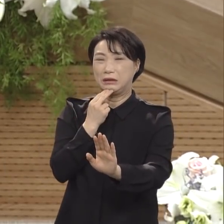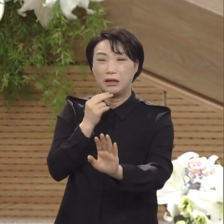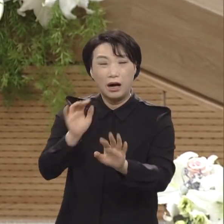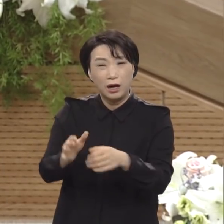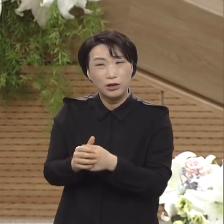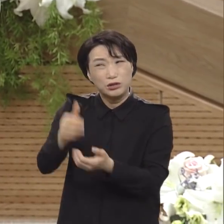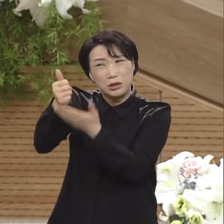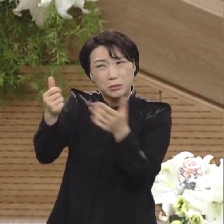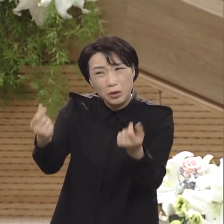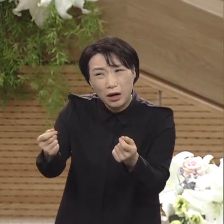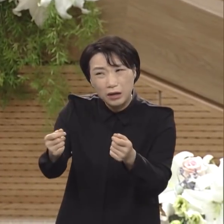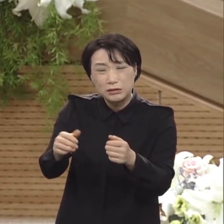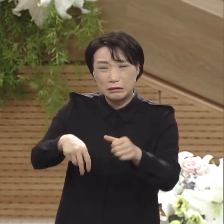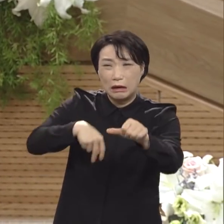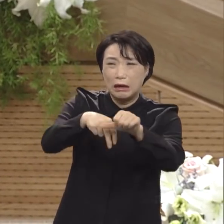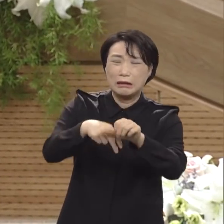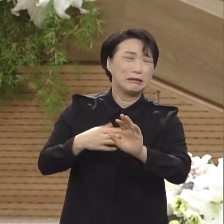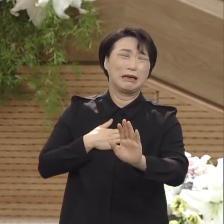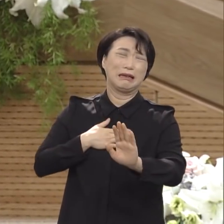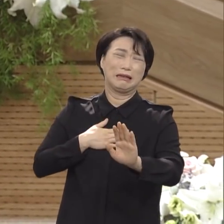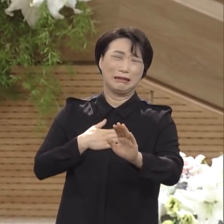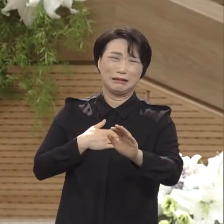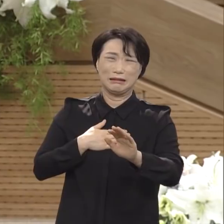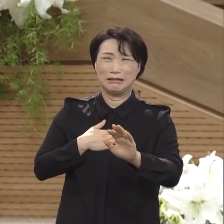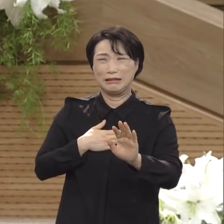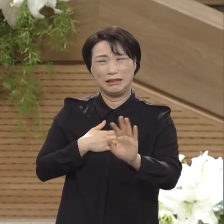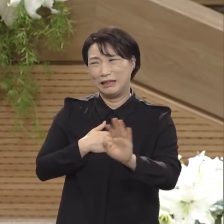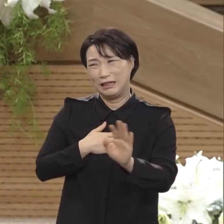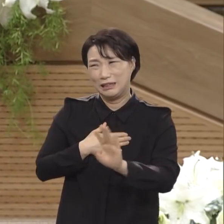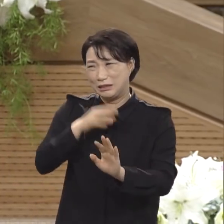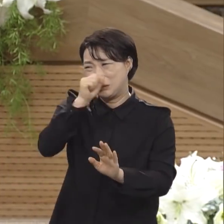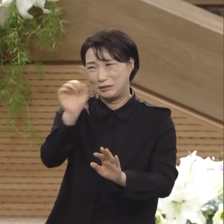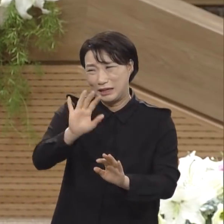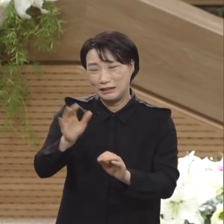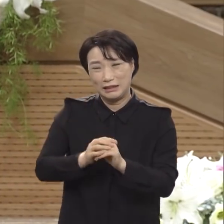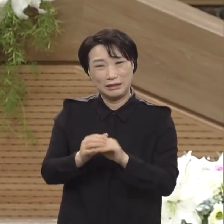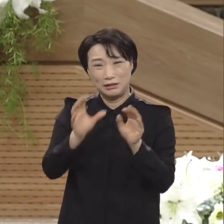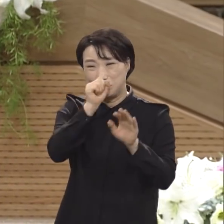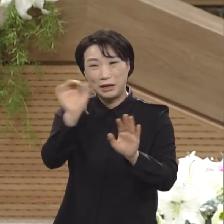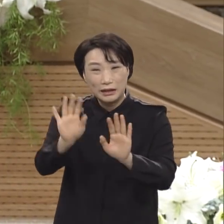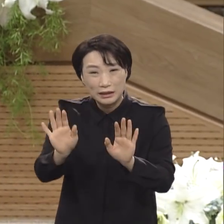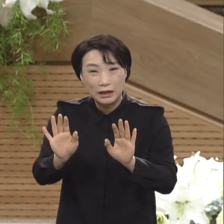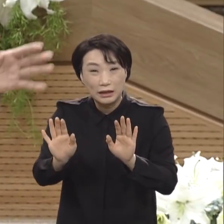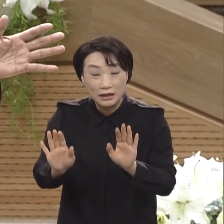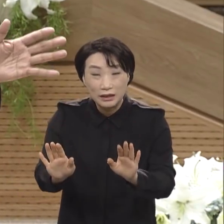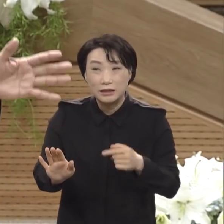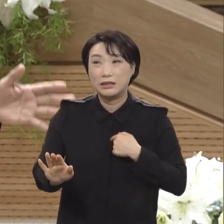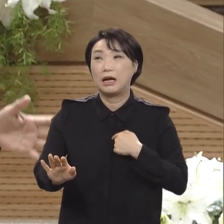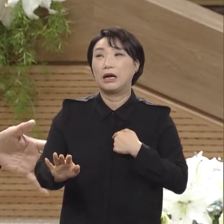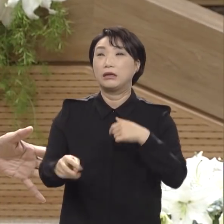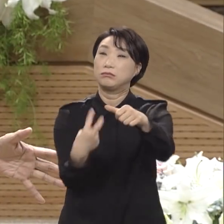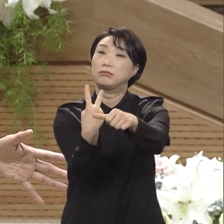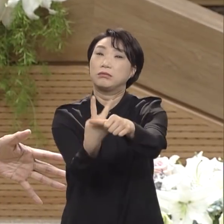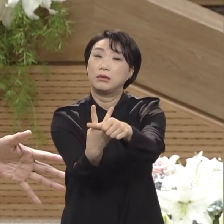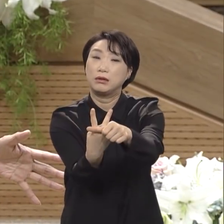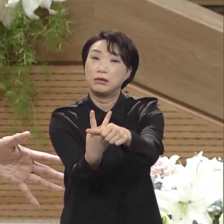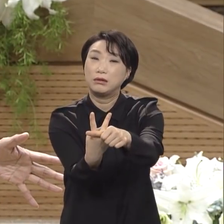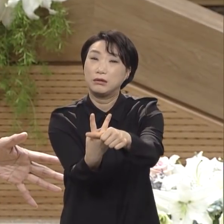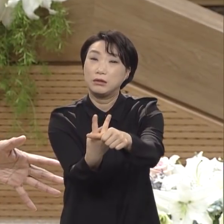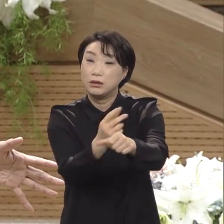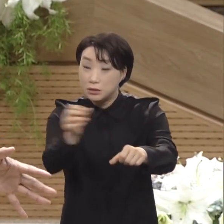주님같이 죽는 것은 너무 호강스럽고 내가 사치 같다. 그러니 나를 거꾸로